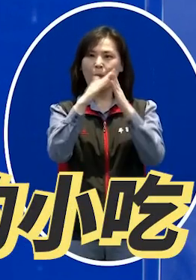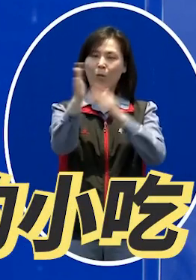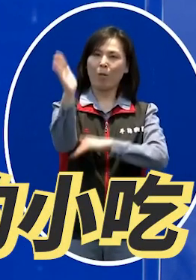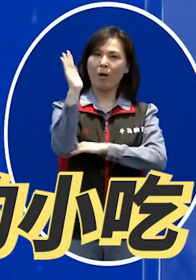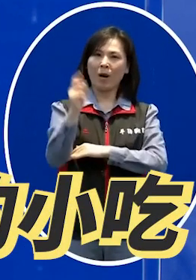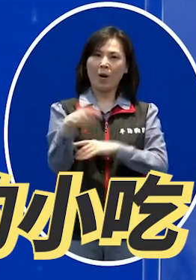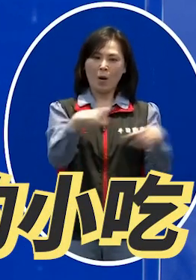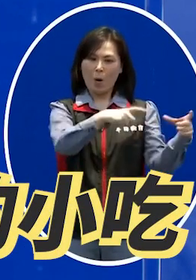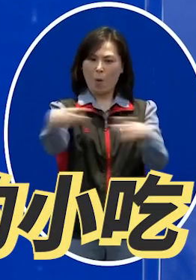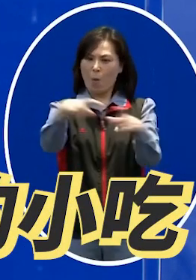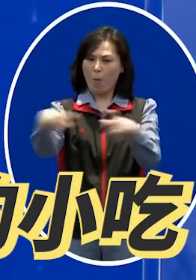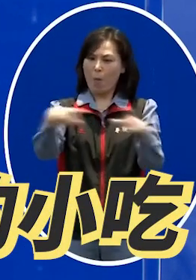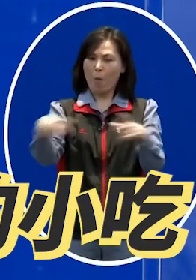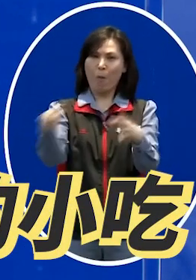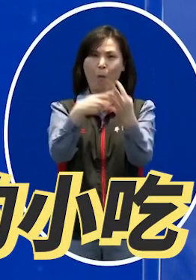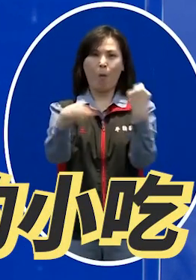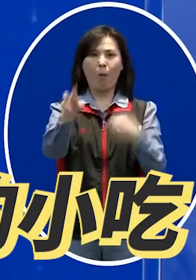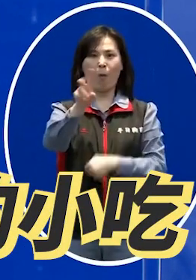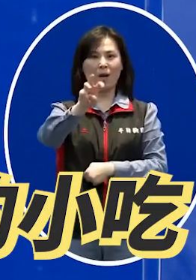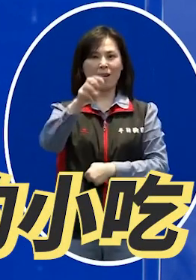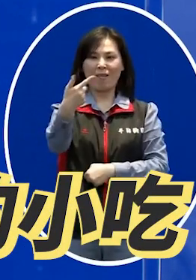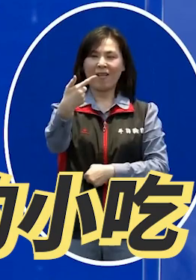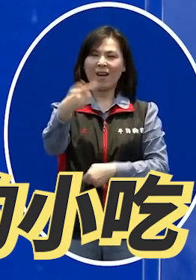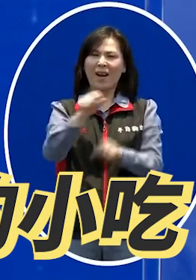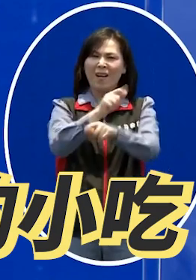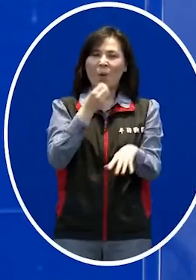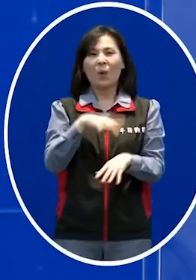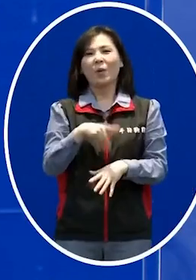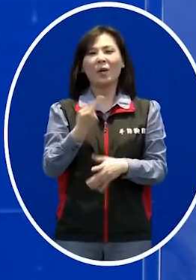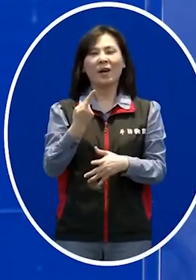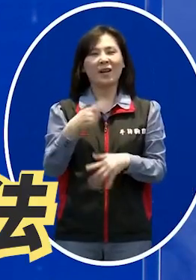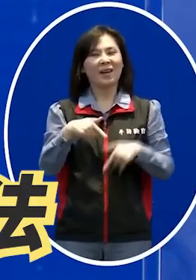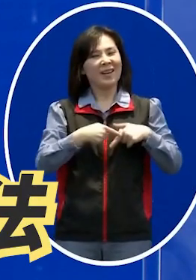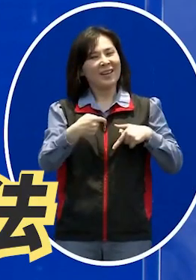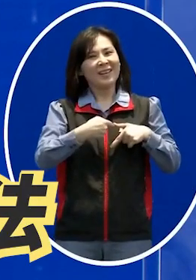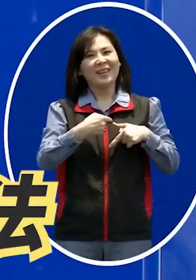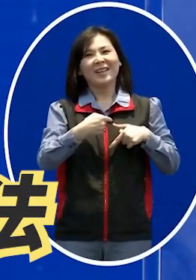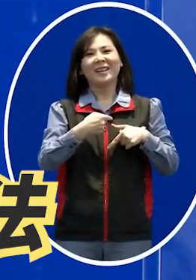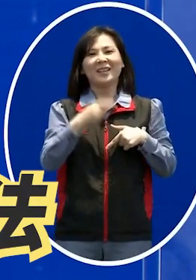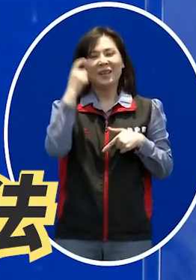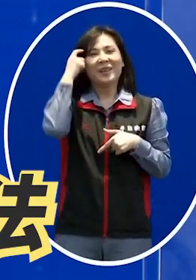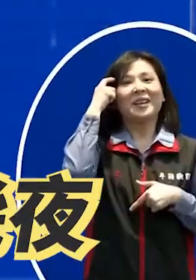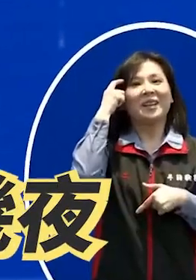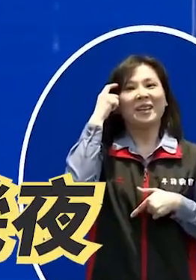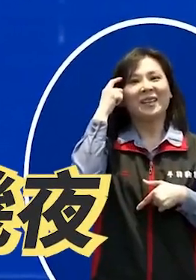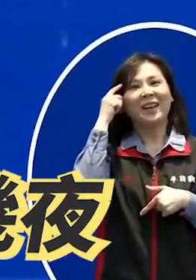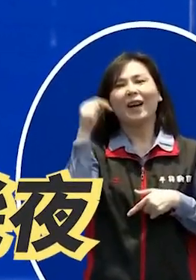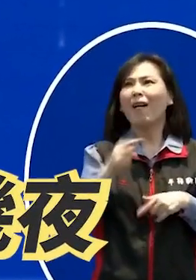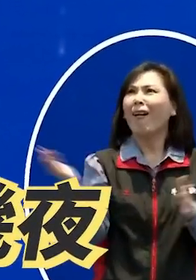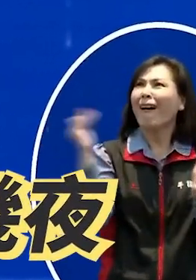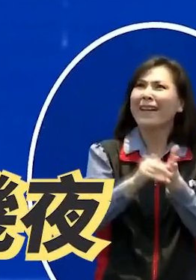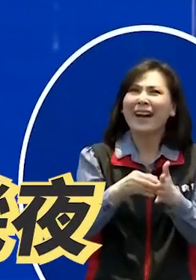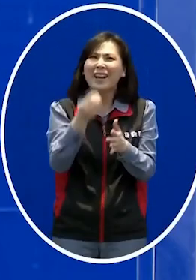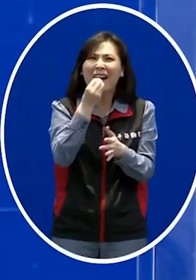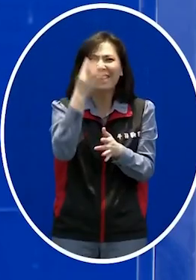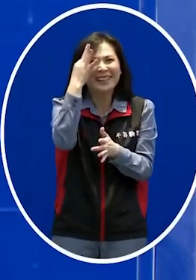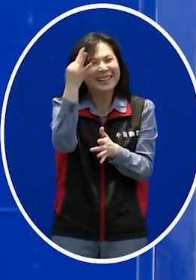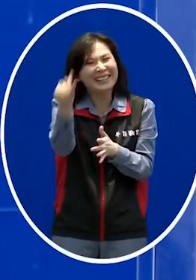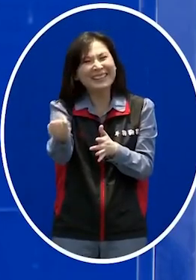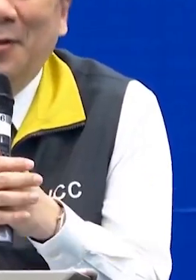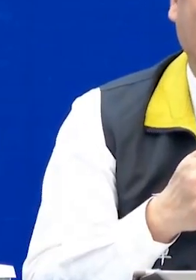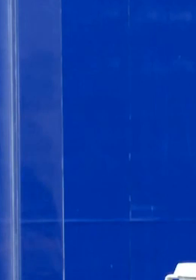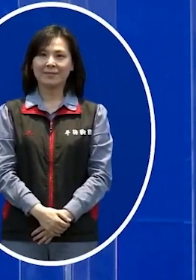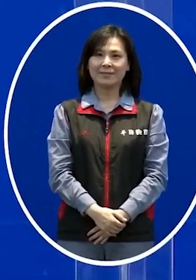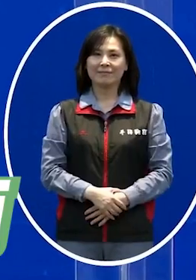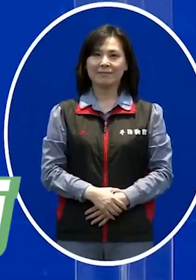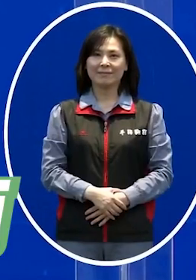多36道的这个各式各样的小吃，心里面应该都会有一个想法，到底这个要吃几天几夜才能吃得